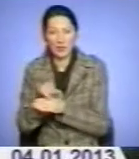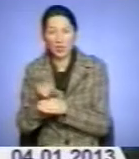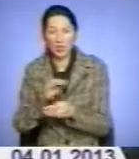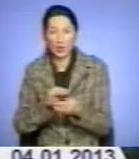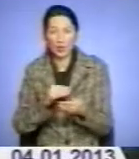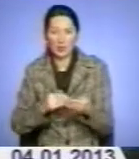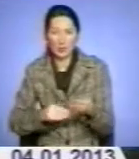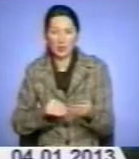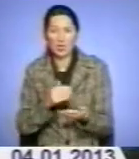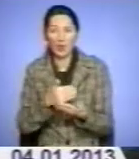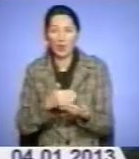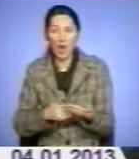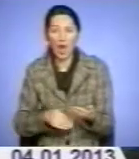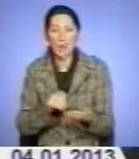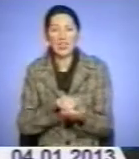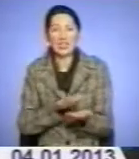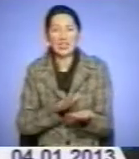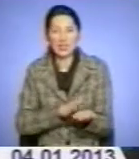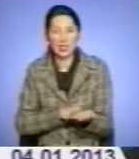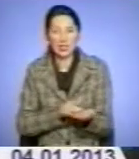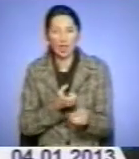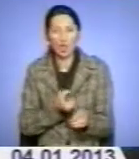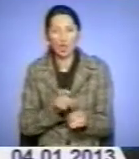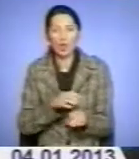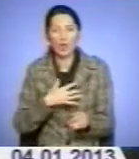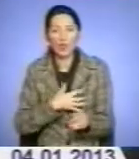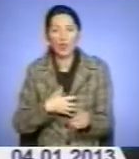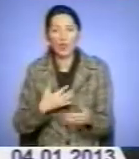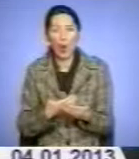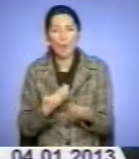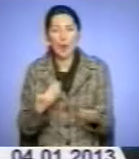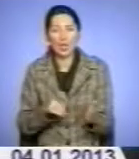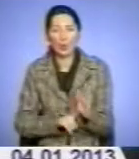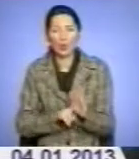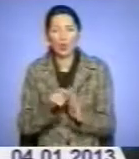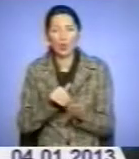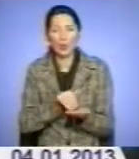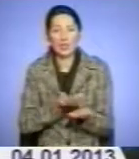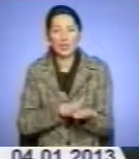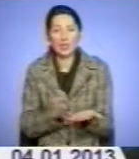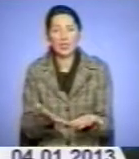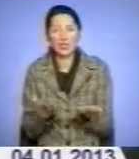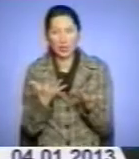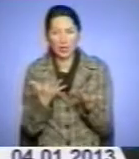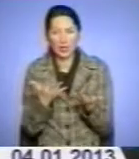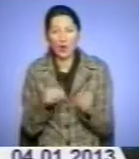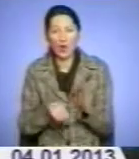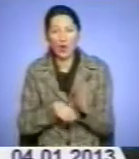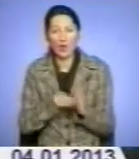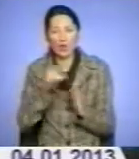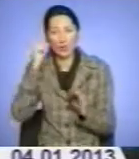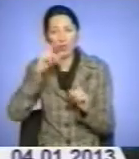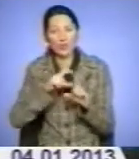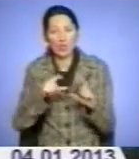програмі реєстрації. Дуже важливо перед початком реєстрації з'ясувати у вищому навчальному закладі,